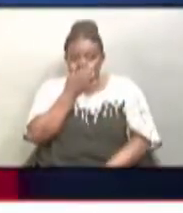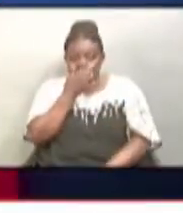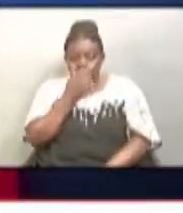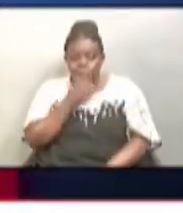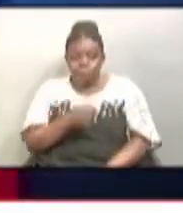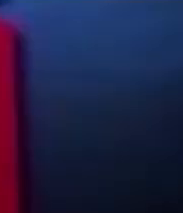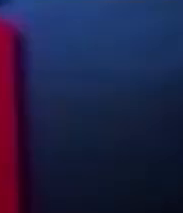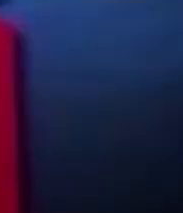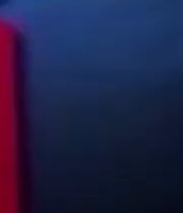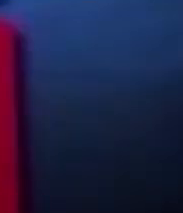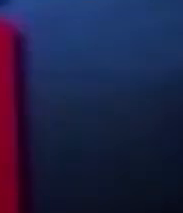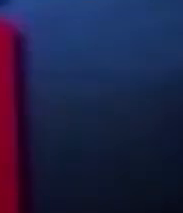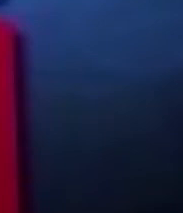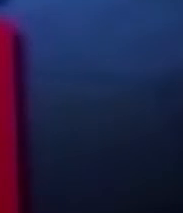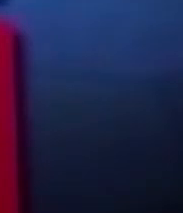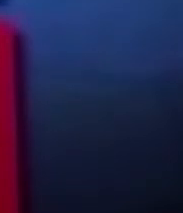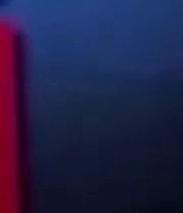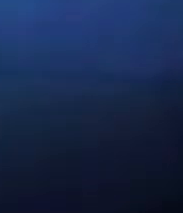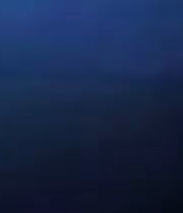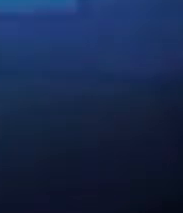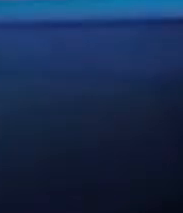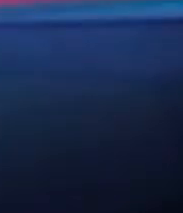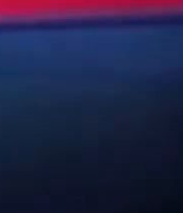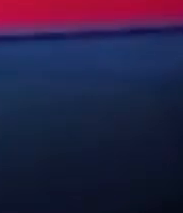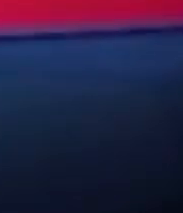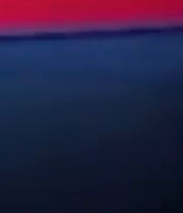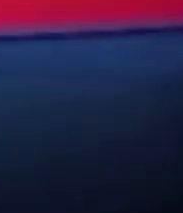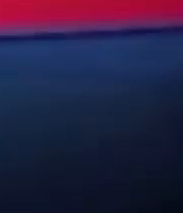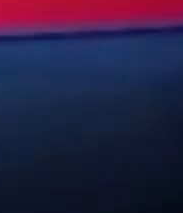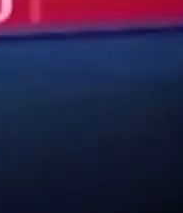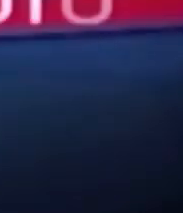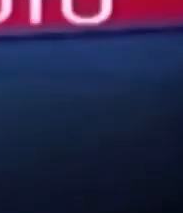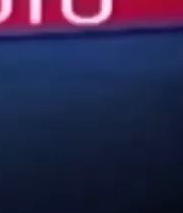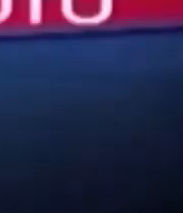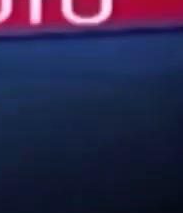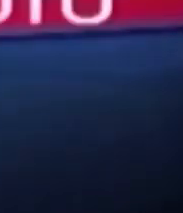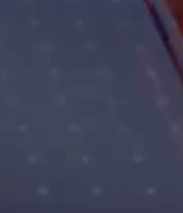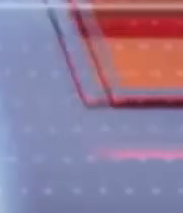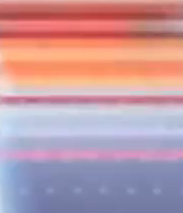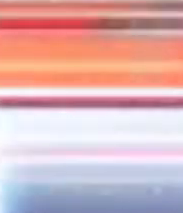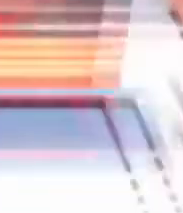Oguggwa Teguba Muka buli lwa Sande mu gataliiko nfuufu tuloyige.